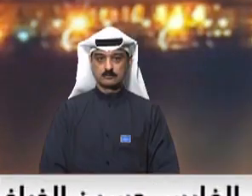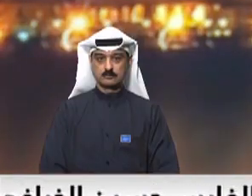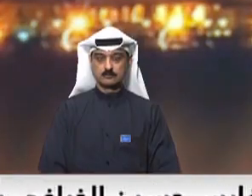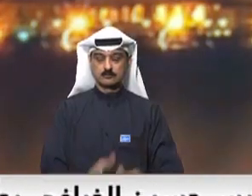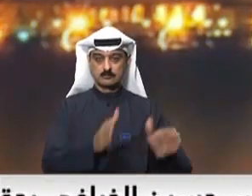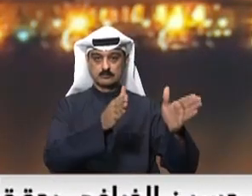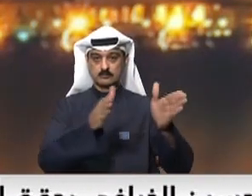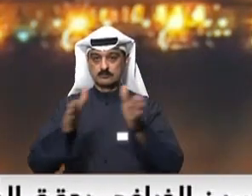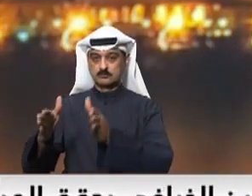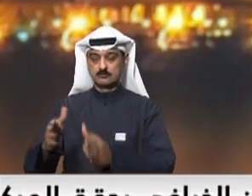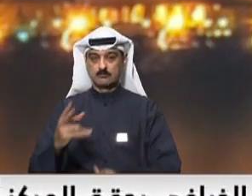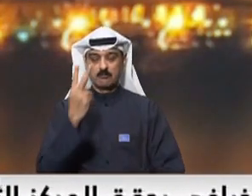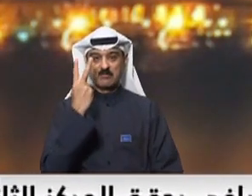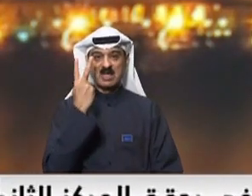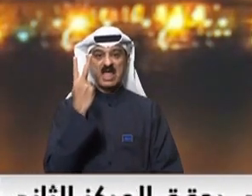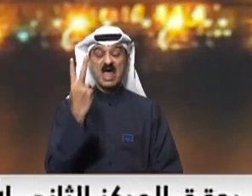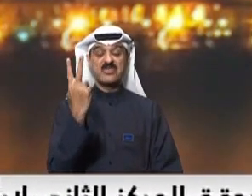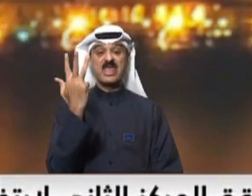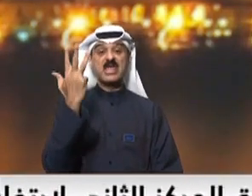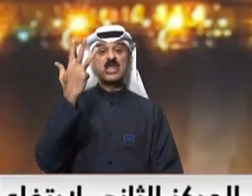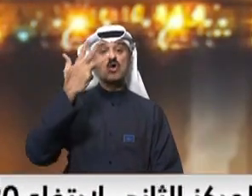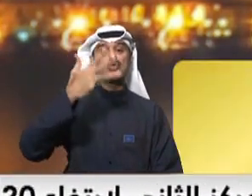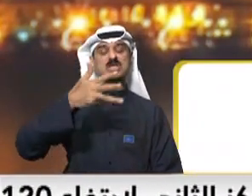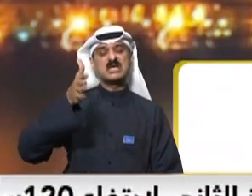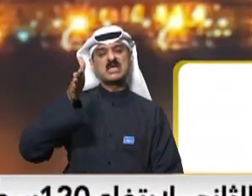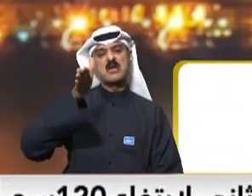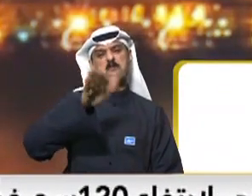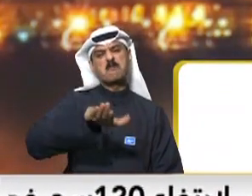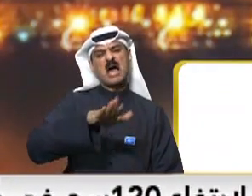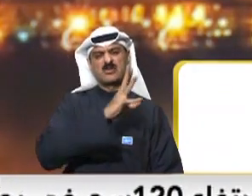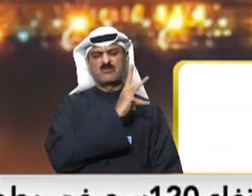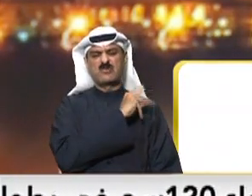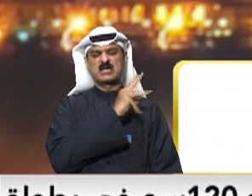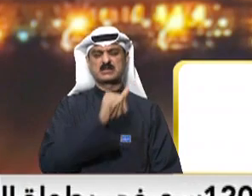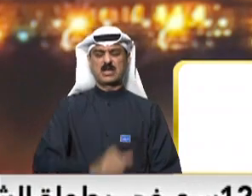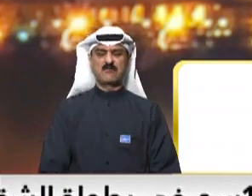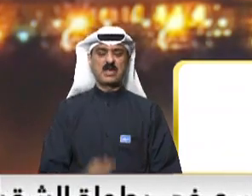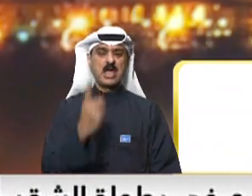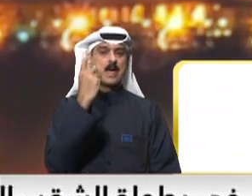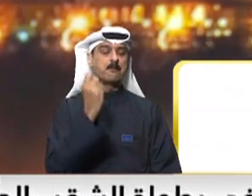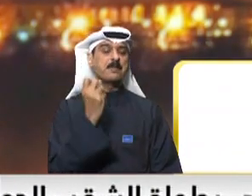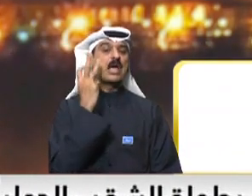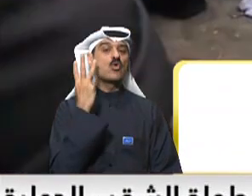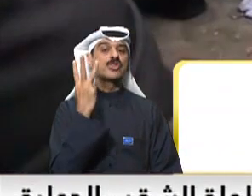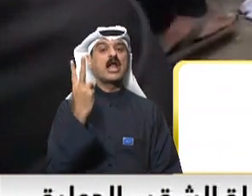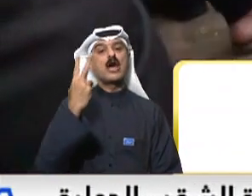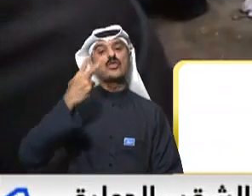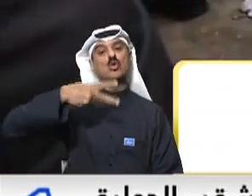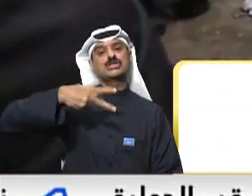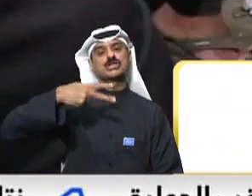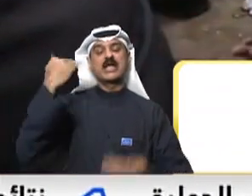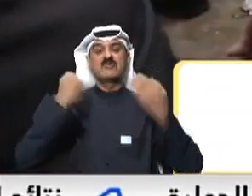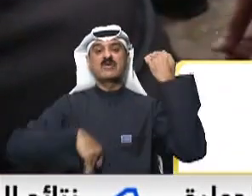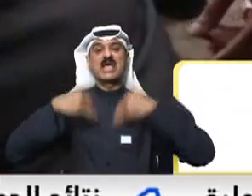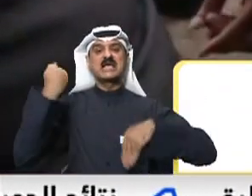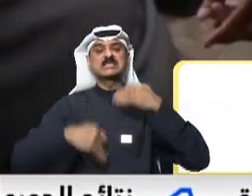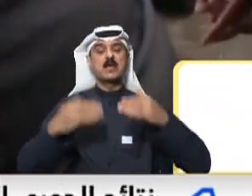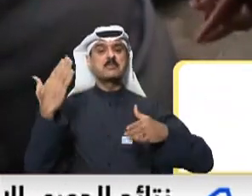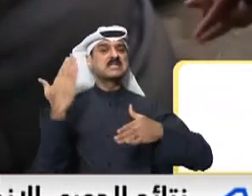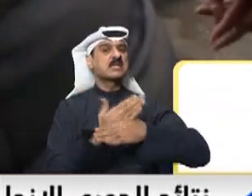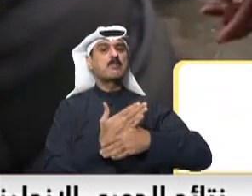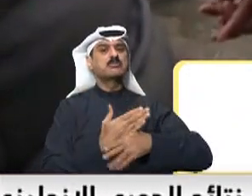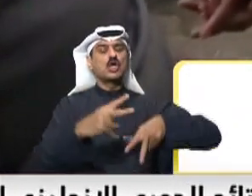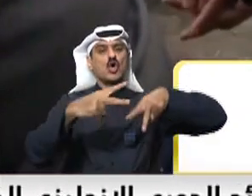استشهد 92 مواطنا فلسطينيا وأصيب 123 آخرون في مجازر صهيونية ارتكبها